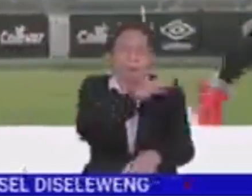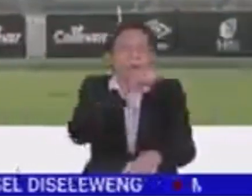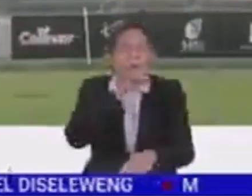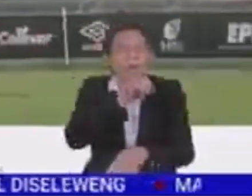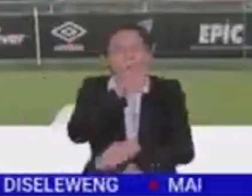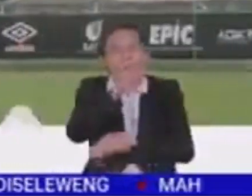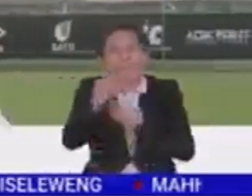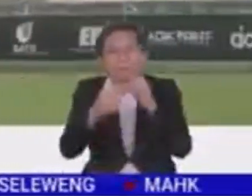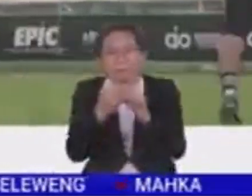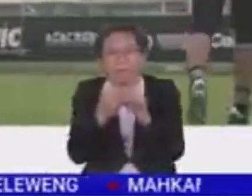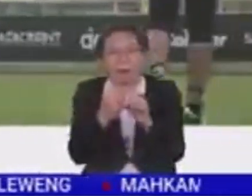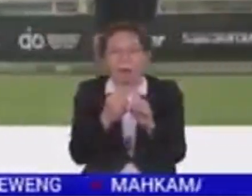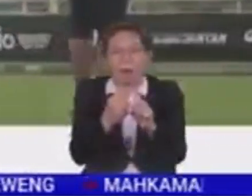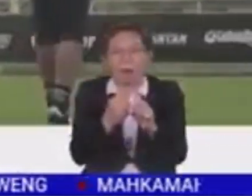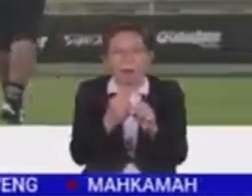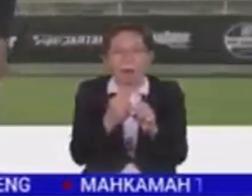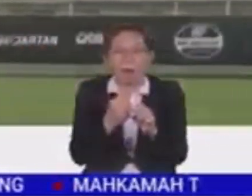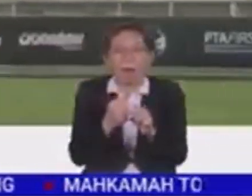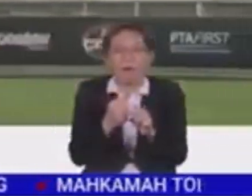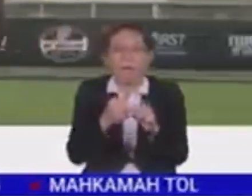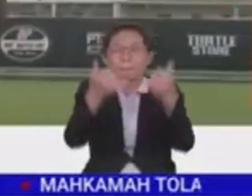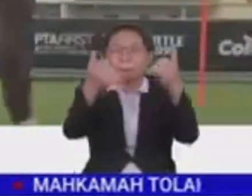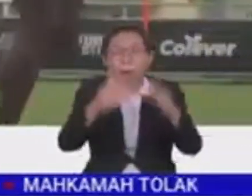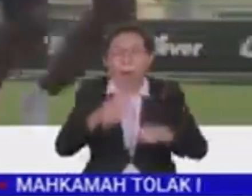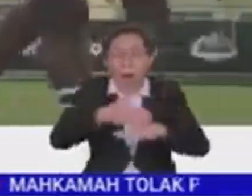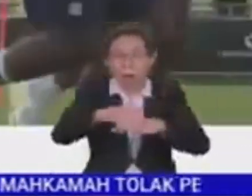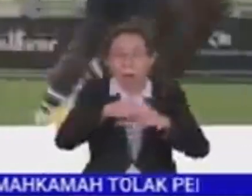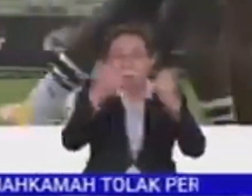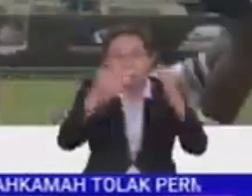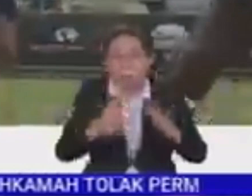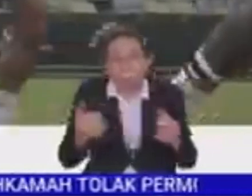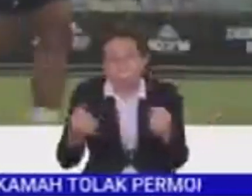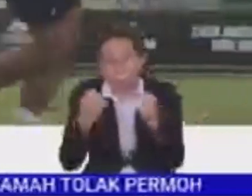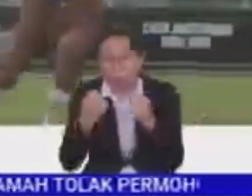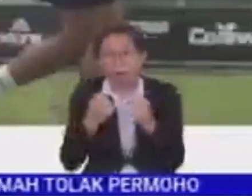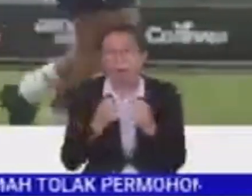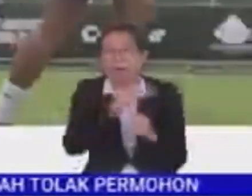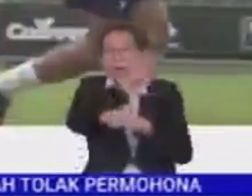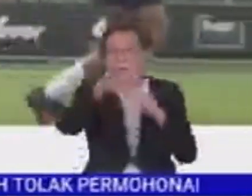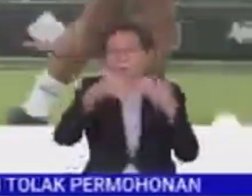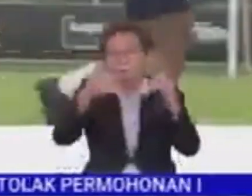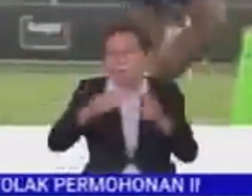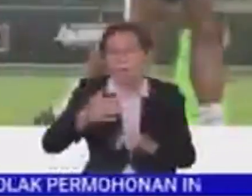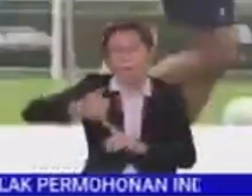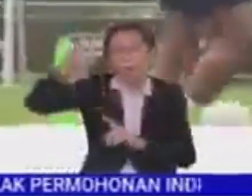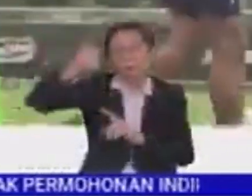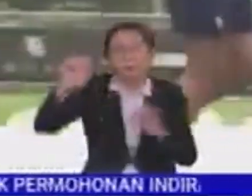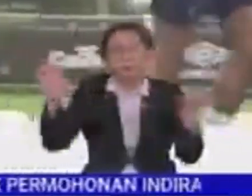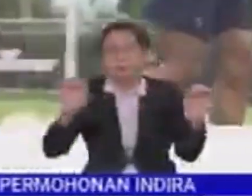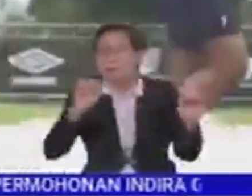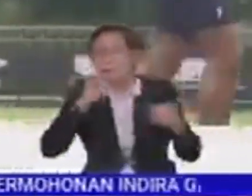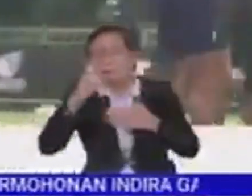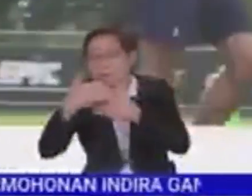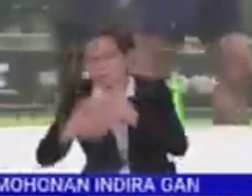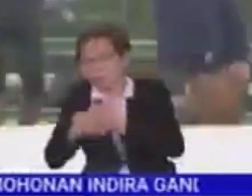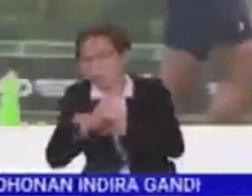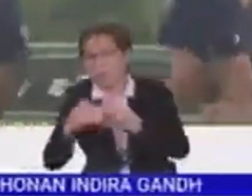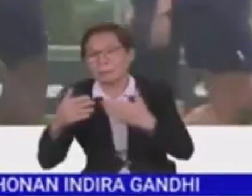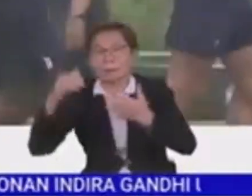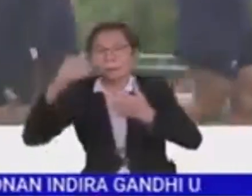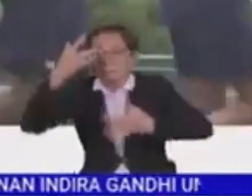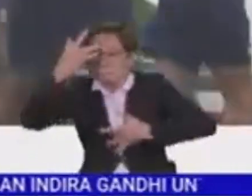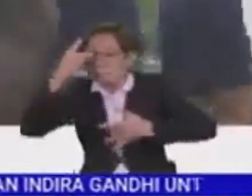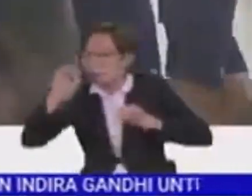akan mempertaruhkan barisan terkuat dengan menurunkan hampir kesemua pemain utama yang bebas daripada kecederaan dan masalah